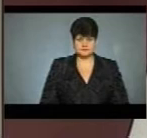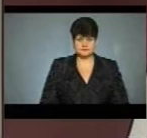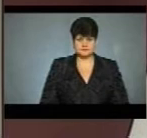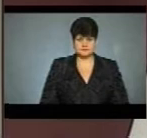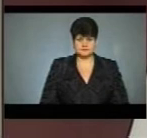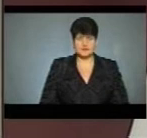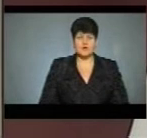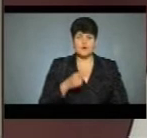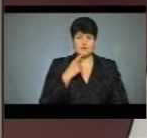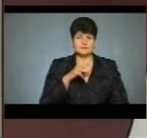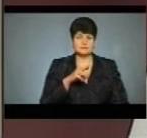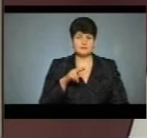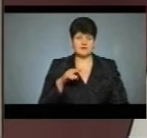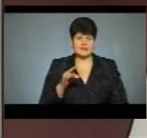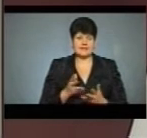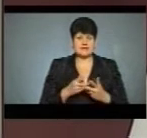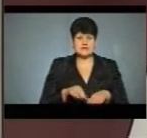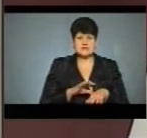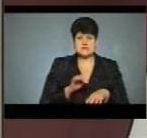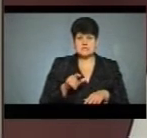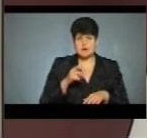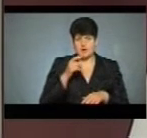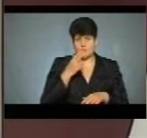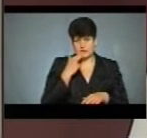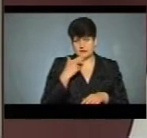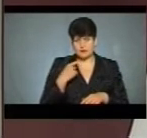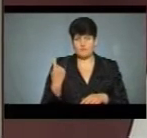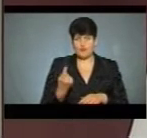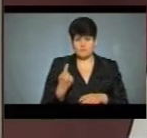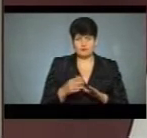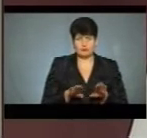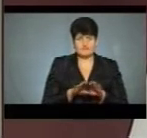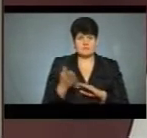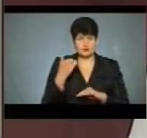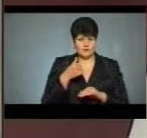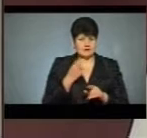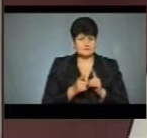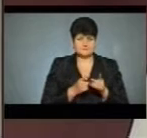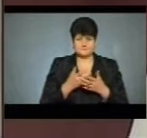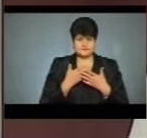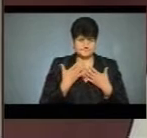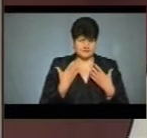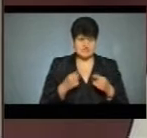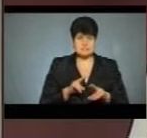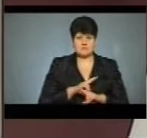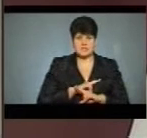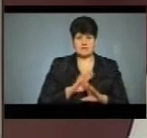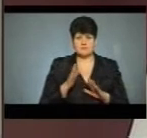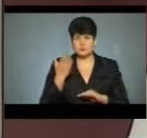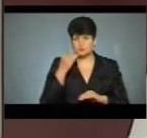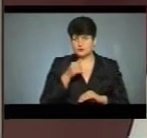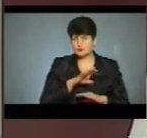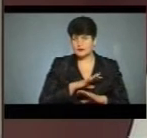За словами Марії Павєлєвої, кількість хворих на грип в області в порівнянні з минулим роком майже не змінилася, смертельних випадків торік не